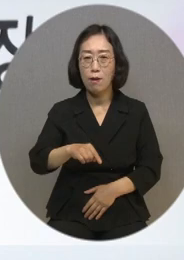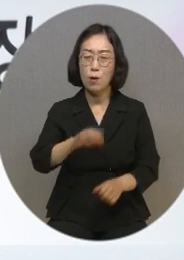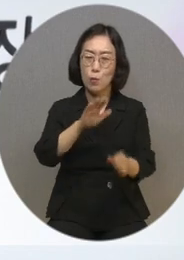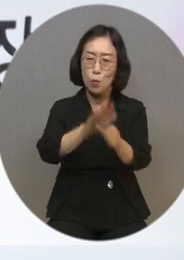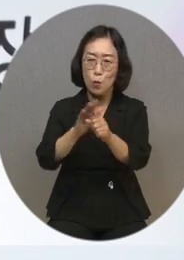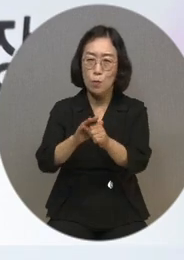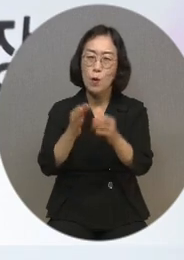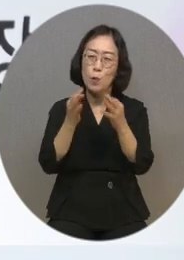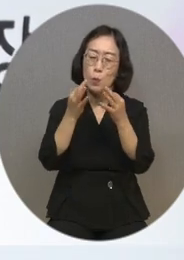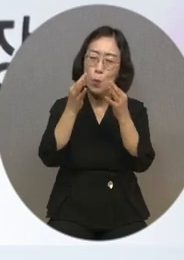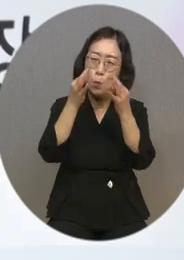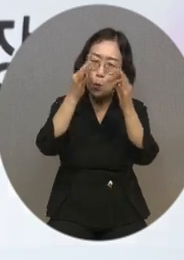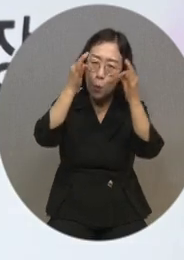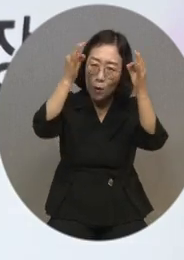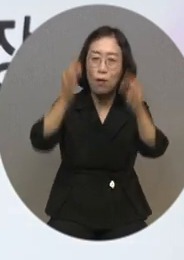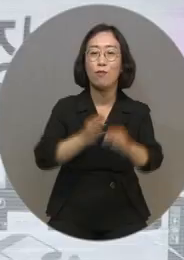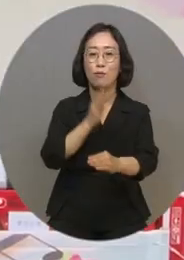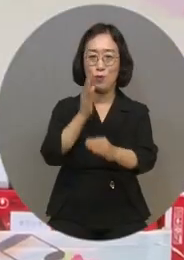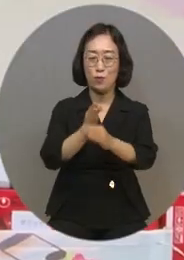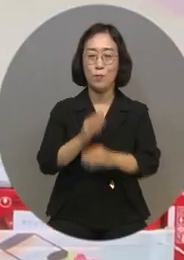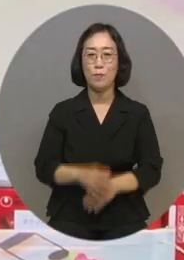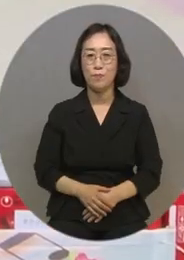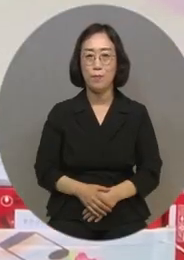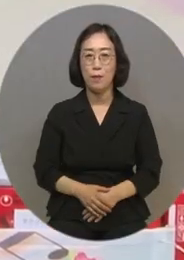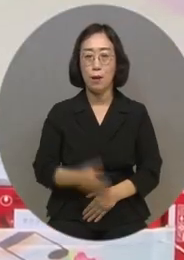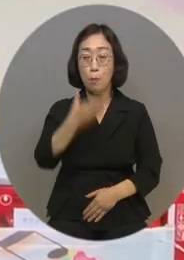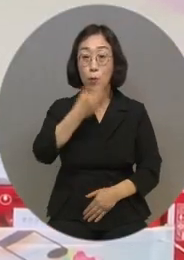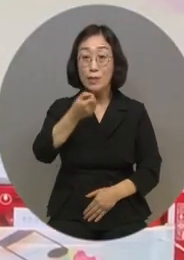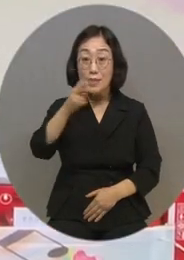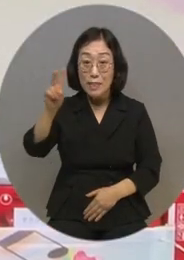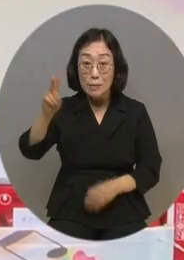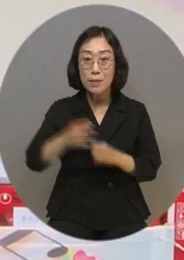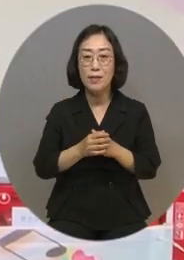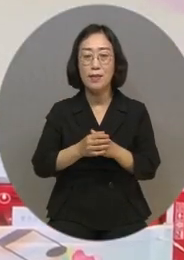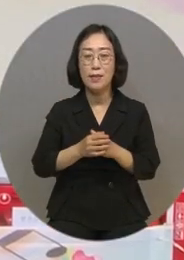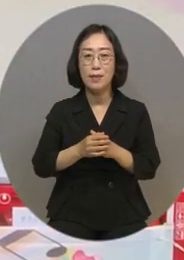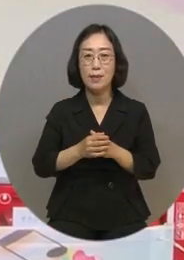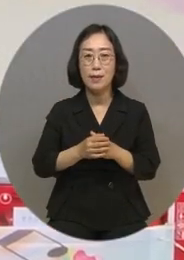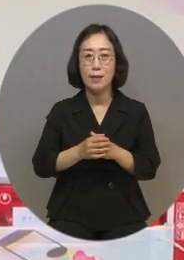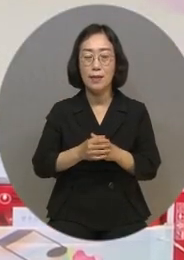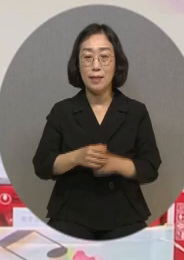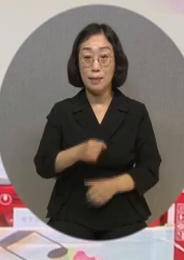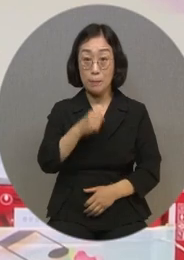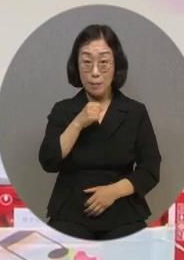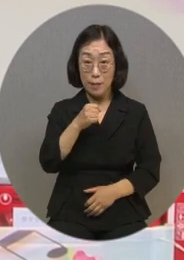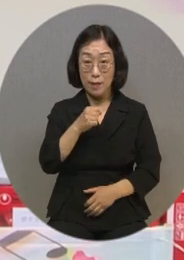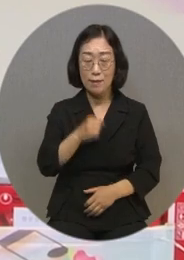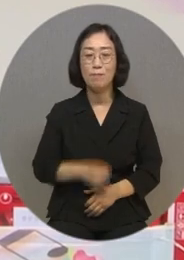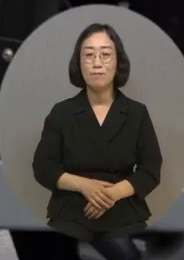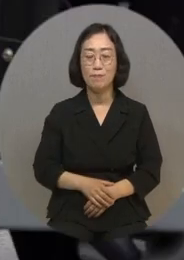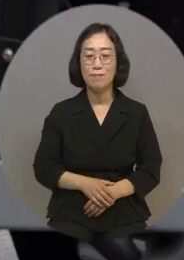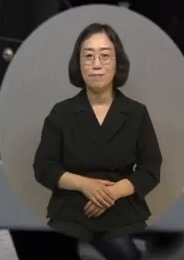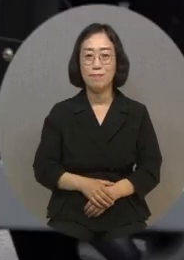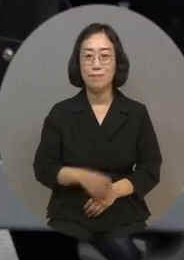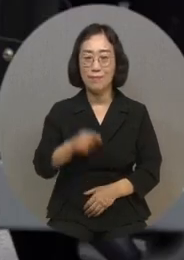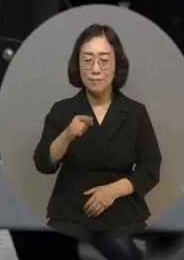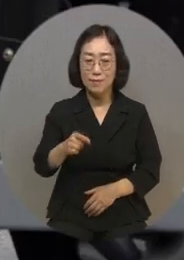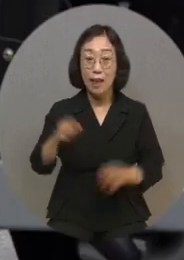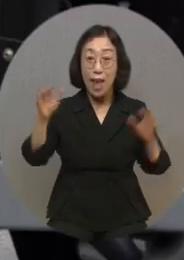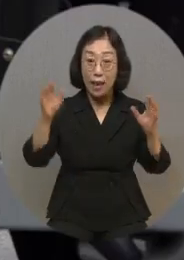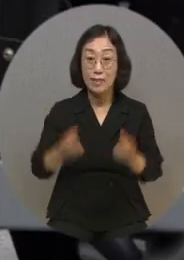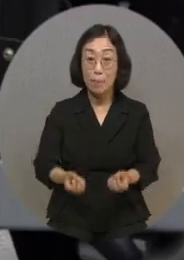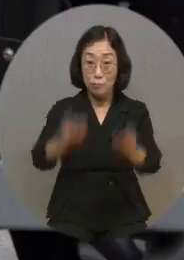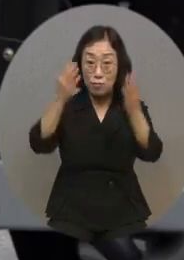노력을 이력하나마 하고 있습니다. 복지TV 전북방송 김영경 MC의 진행으로 함께한 이번 행사는